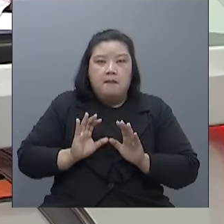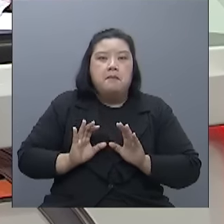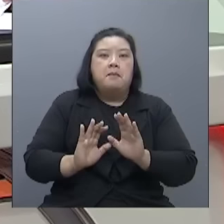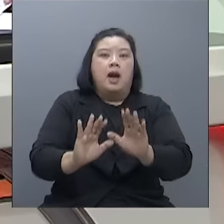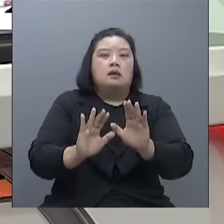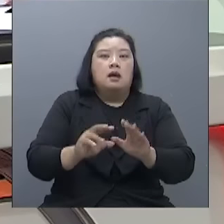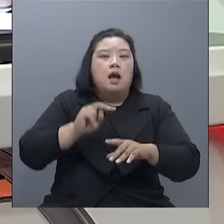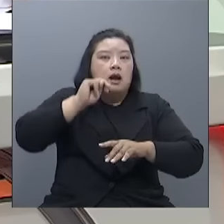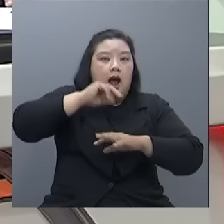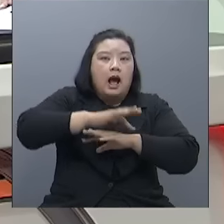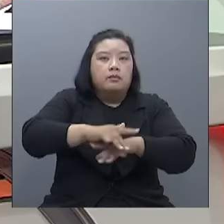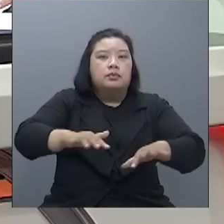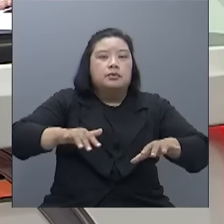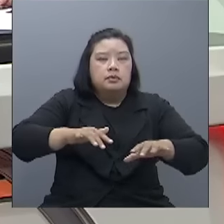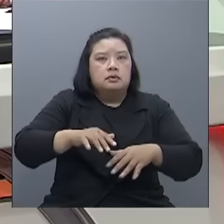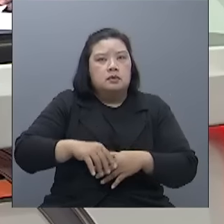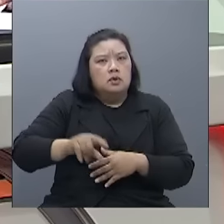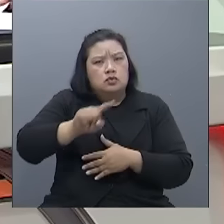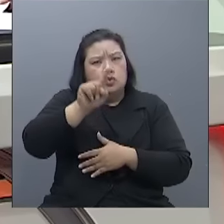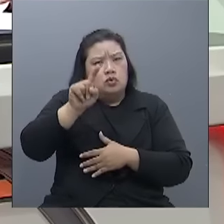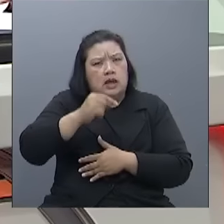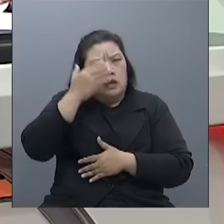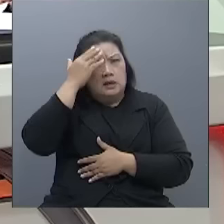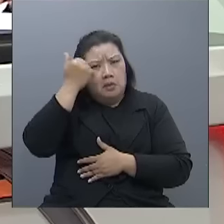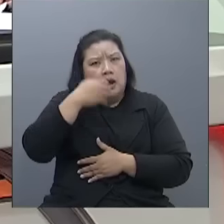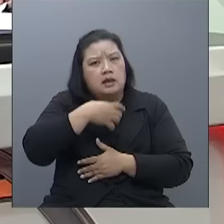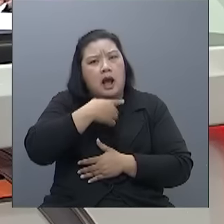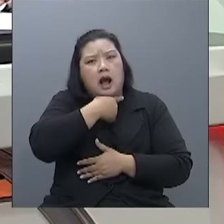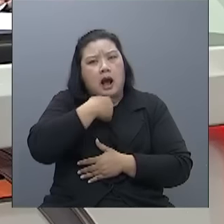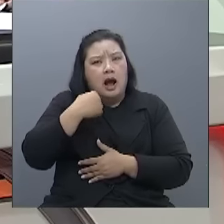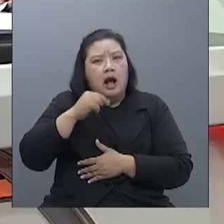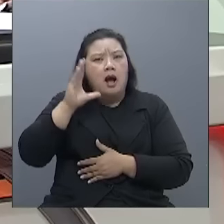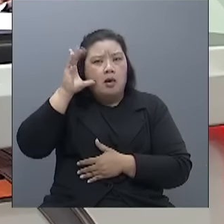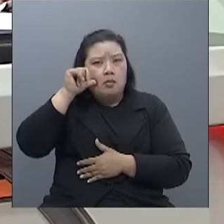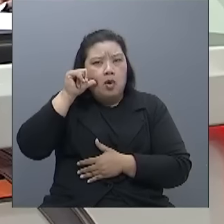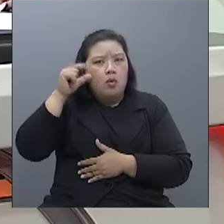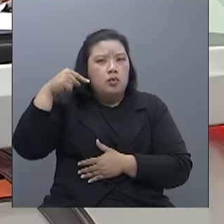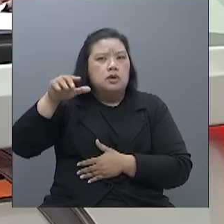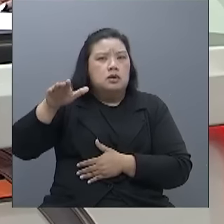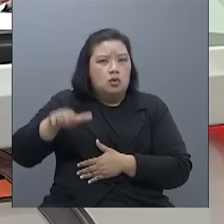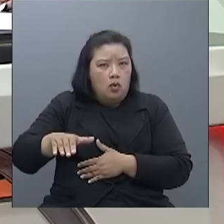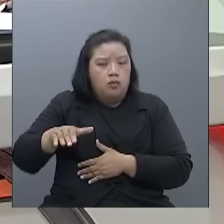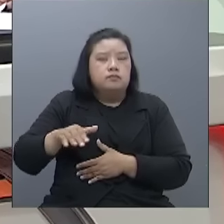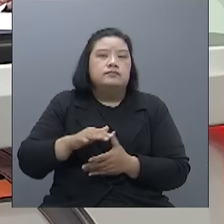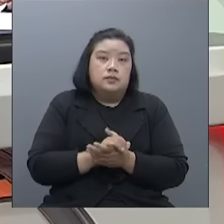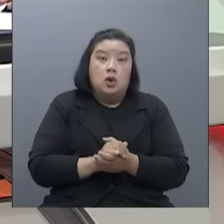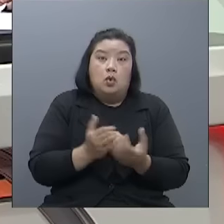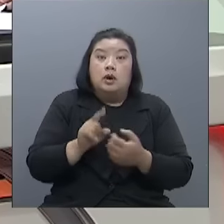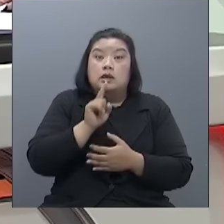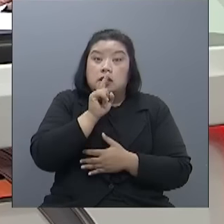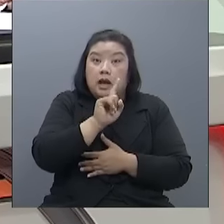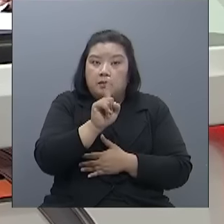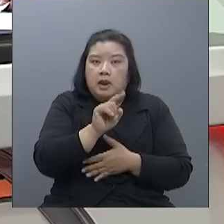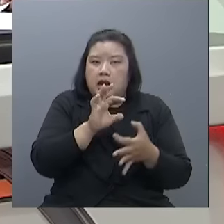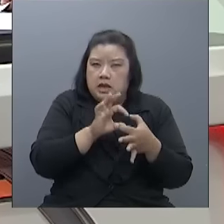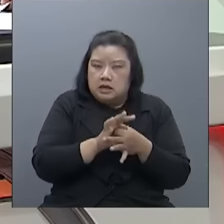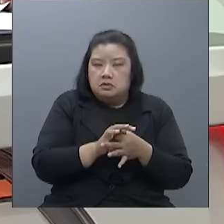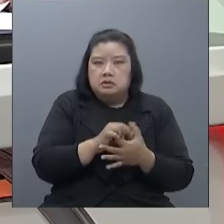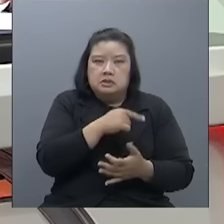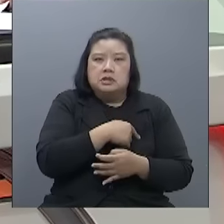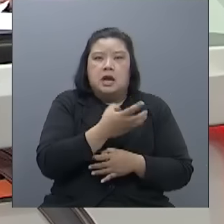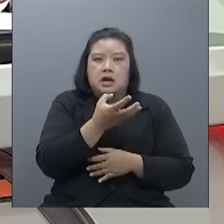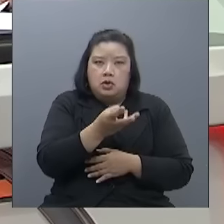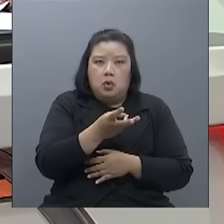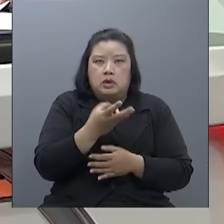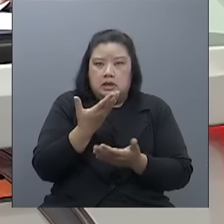ประเด็นถึงสาเหตุและแรงจูงใจที่ทำให้เขาก่อเหตุขึ้นการสอบปากคำเบื้องต้นคาดว่าอาจจะเกิดจากความน้อยใจในเรื่องทรั